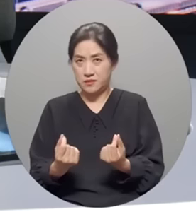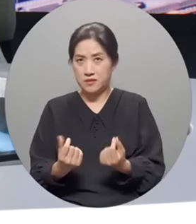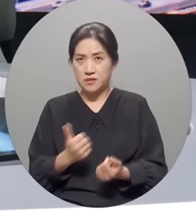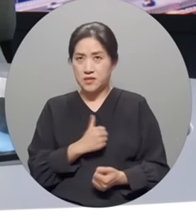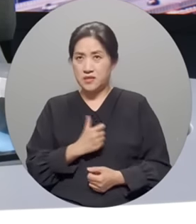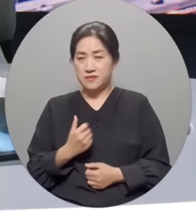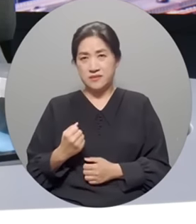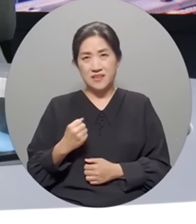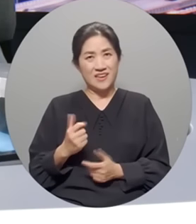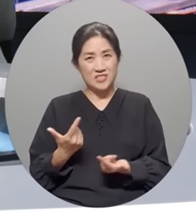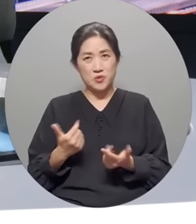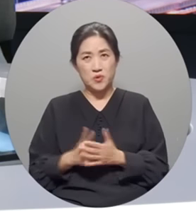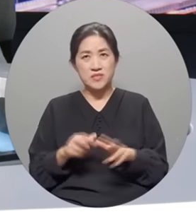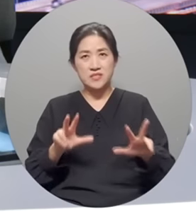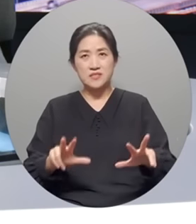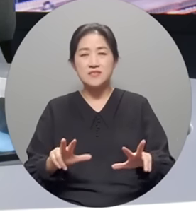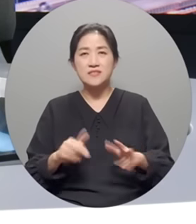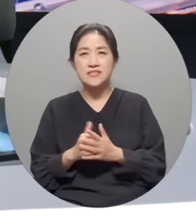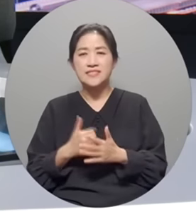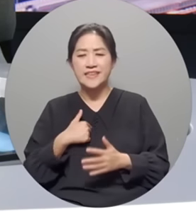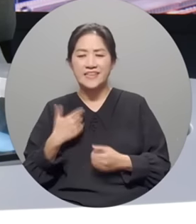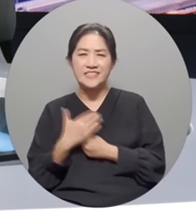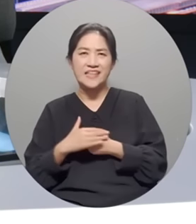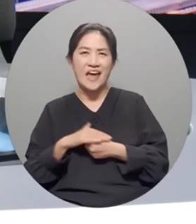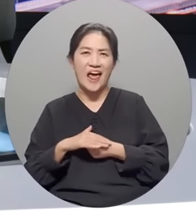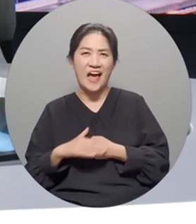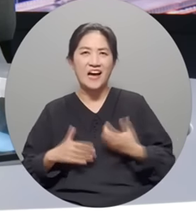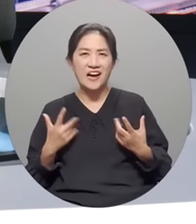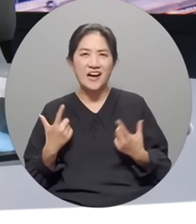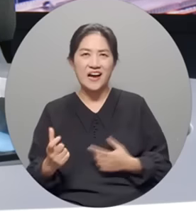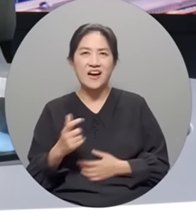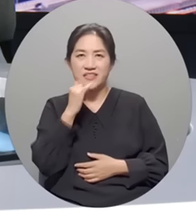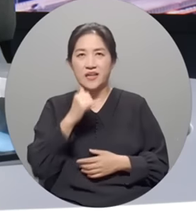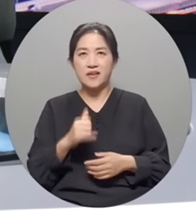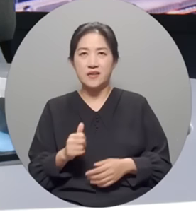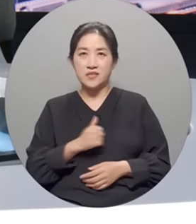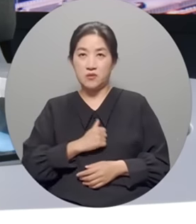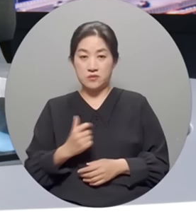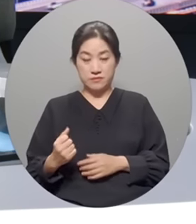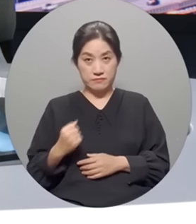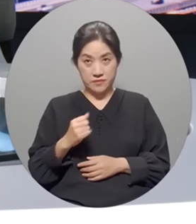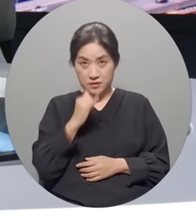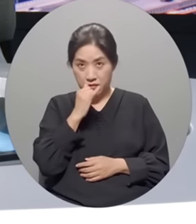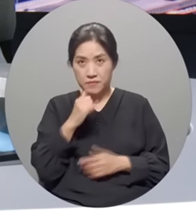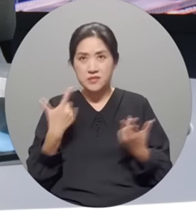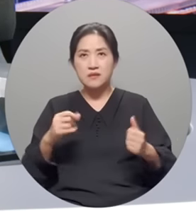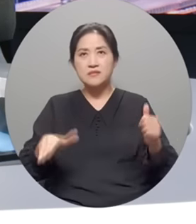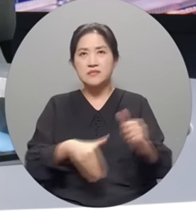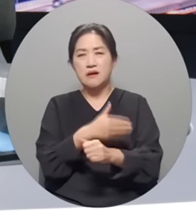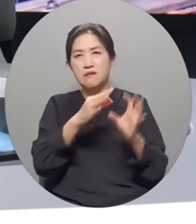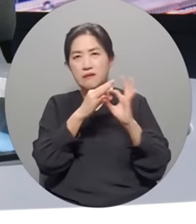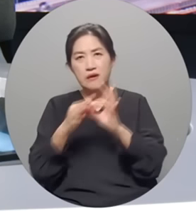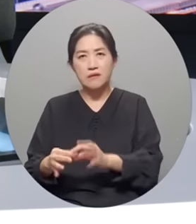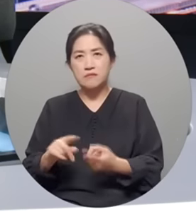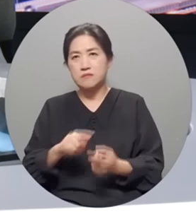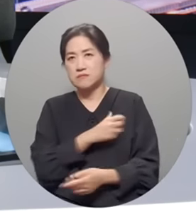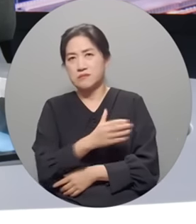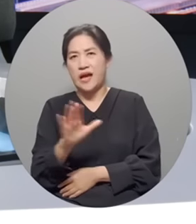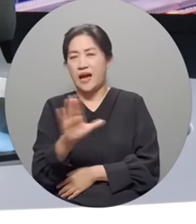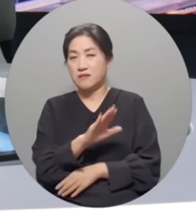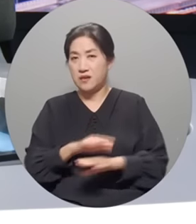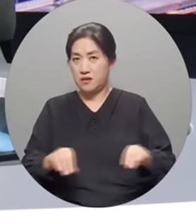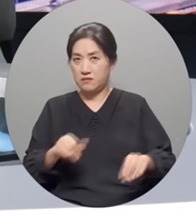자존심이 센 게 아니라 자기 애가 강하다고 해야 할 겁니다. 자존심이 센 사람이라면 지금과 같은 상황이 지속되어 온 걸 그냥 내버려